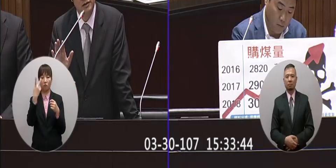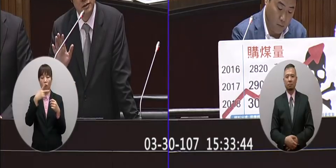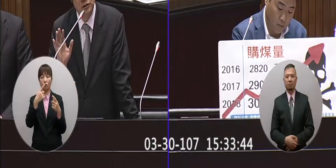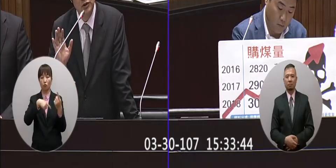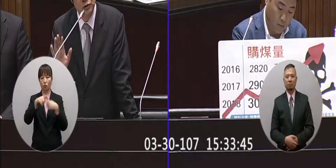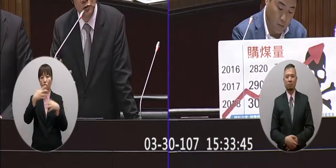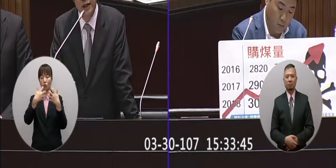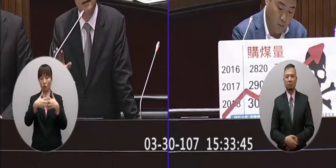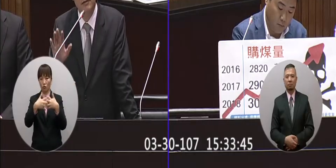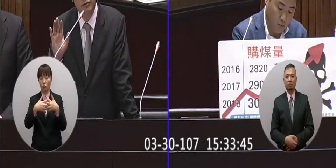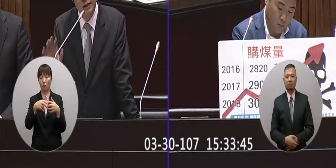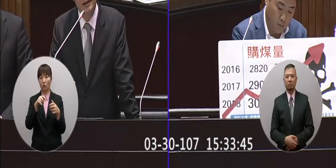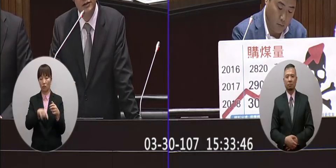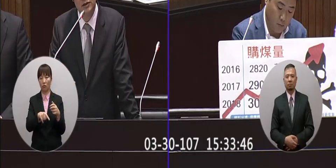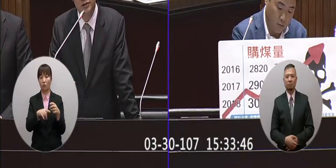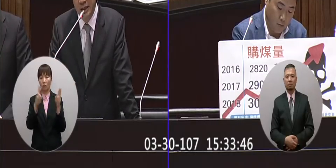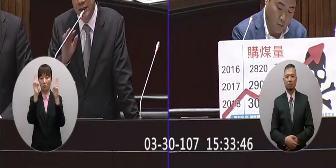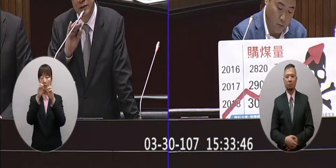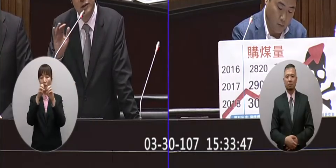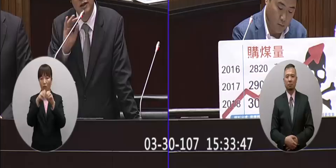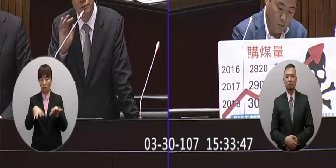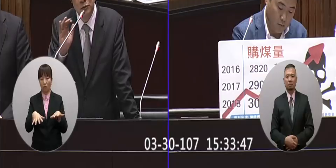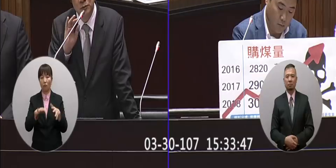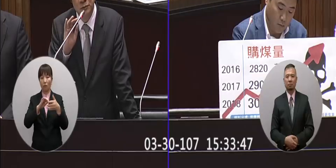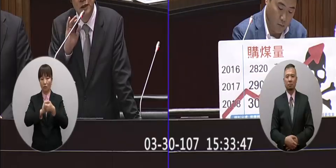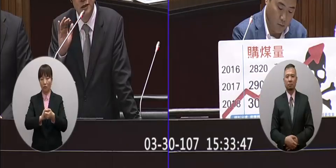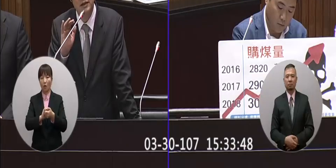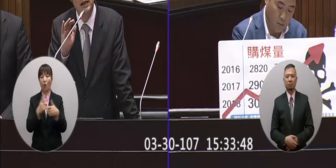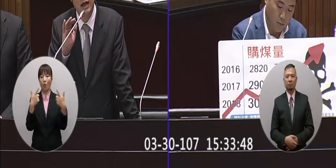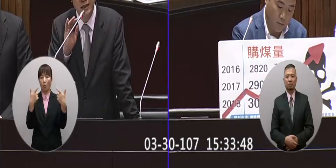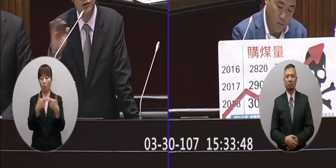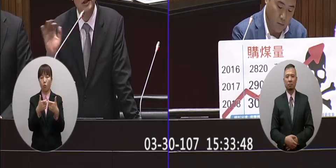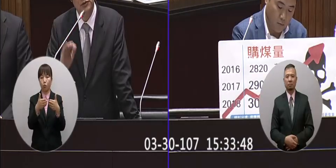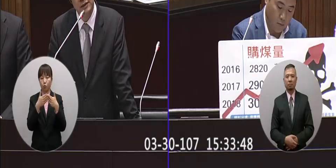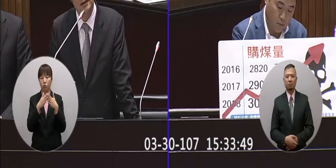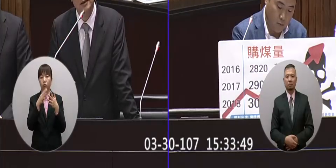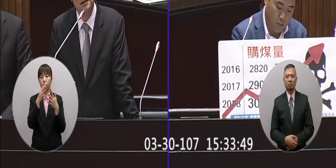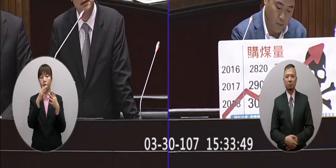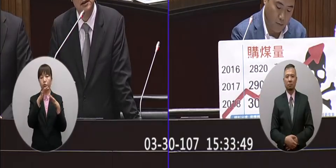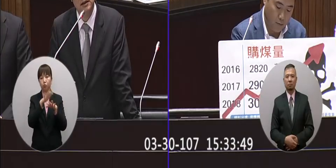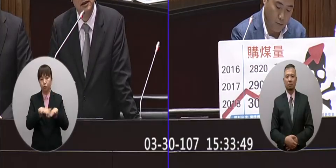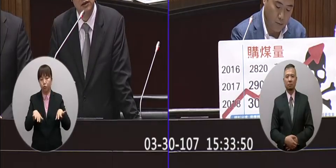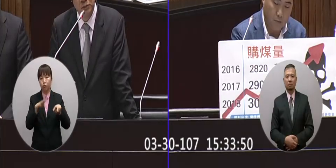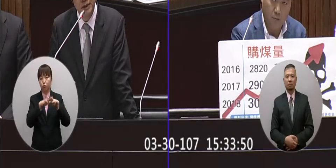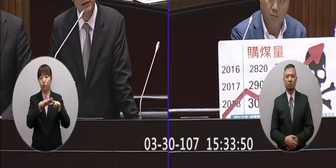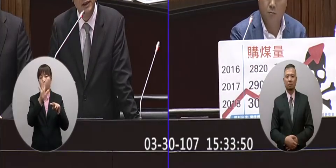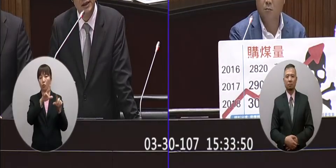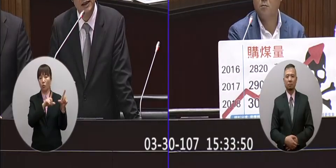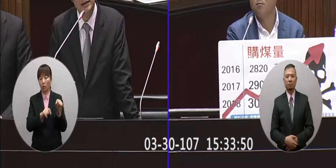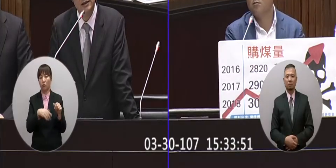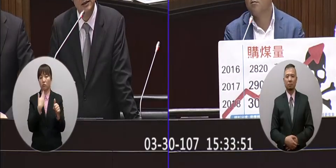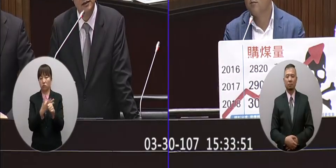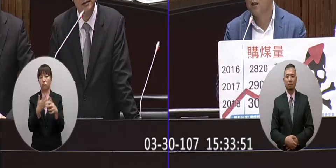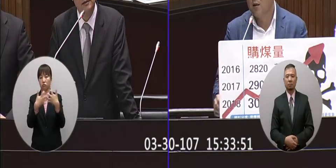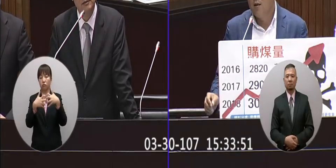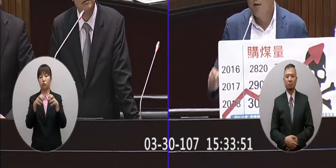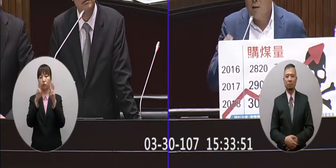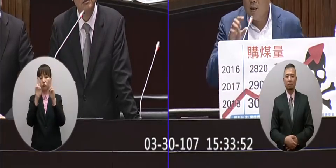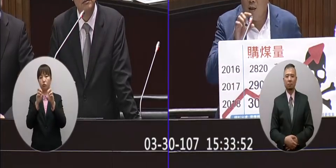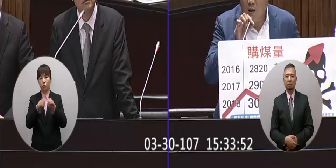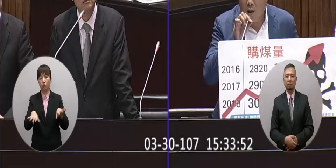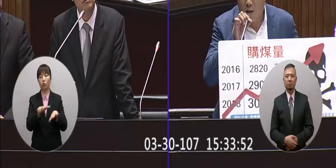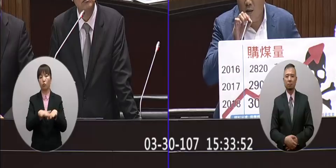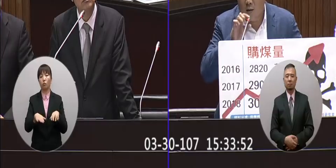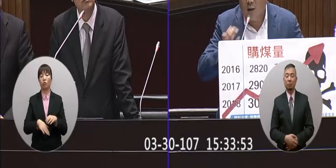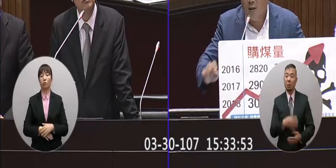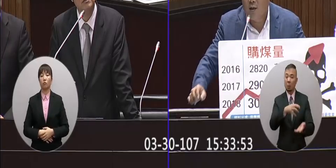再转哈，就是运转发电的时候，一定都要符合安全的原则，那我们才会让它来进行。